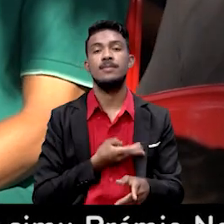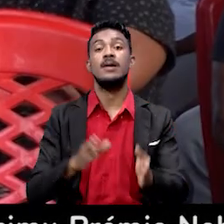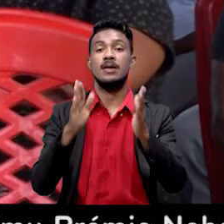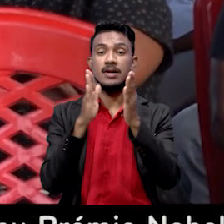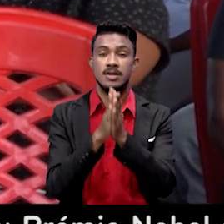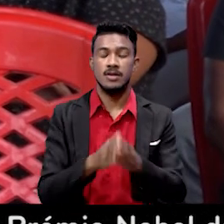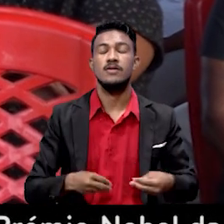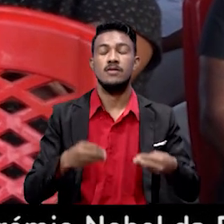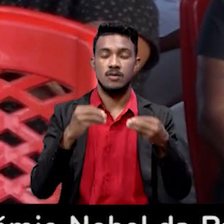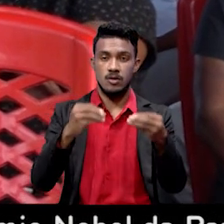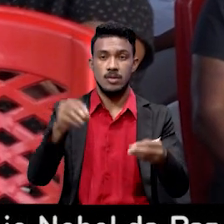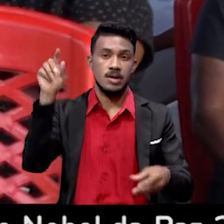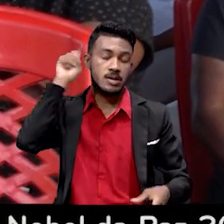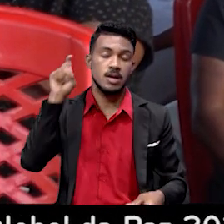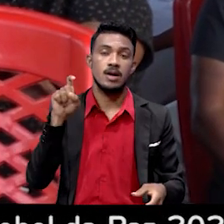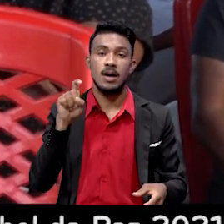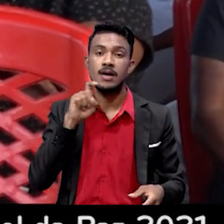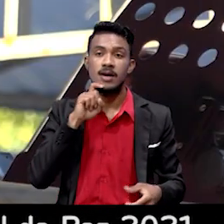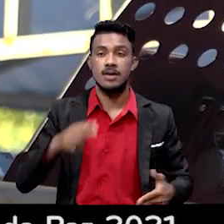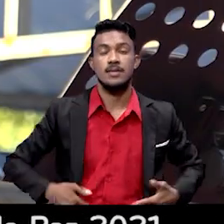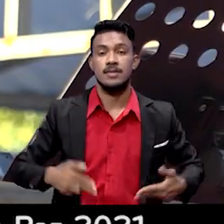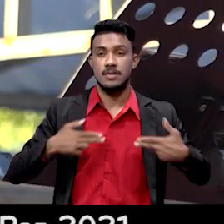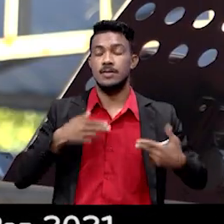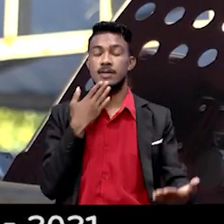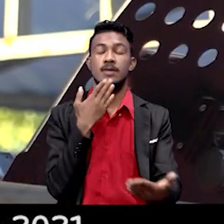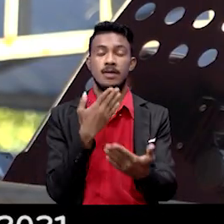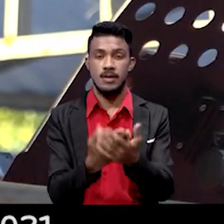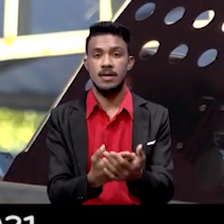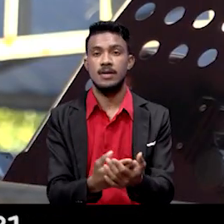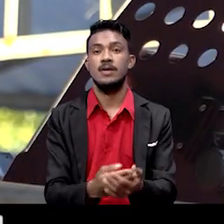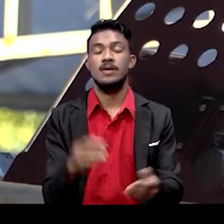dia nakati atau nene besi tamatan ba ami hutu